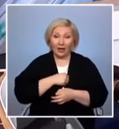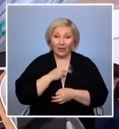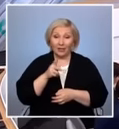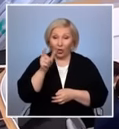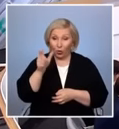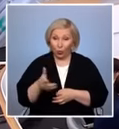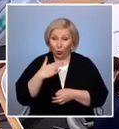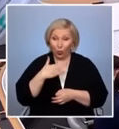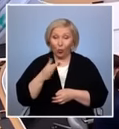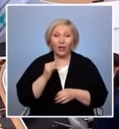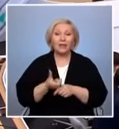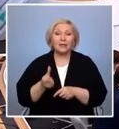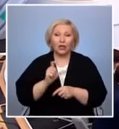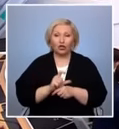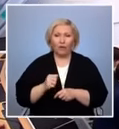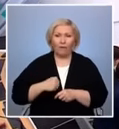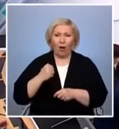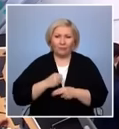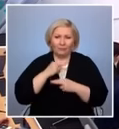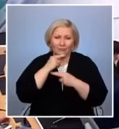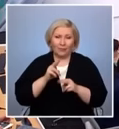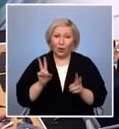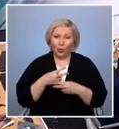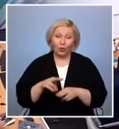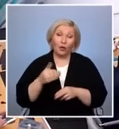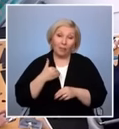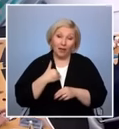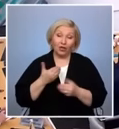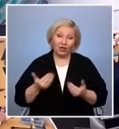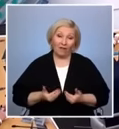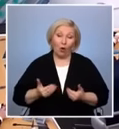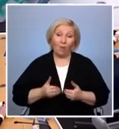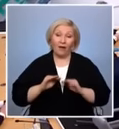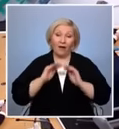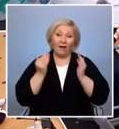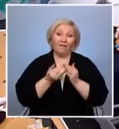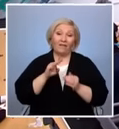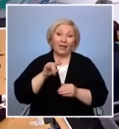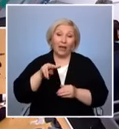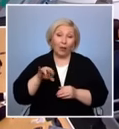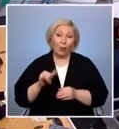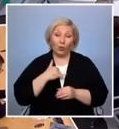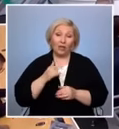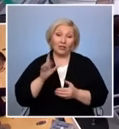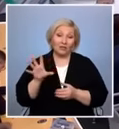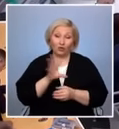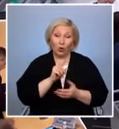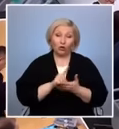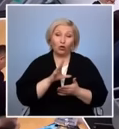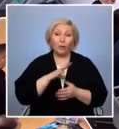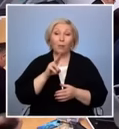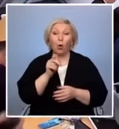Владимирович навеки с нами, там, то да сё, там, поддерживаем и так далее. А тут как-то вот он очень мрачно упоминал Путина, и как-то вот это вот,